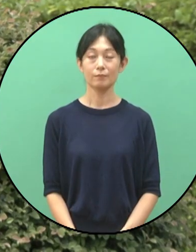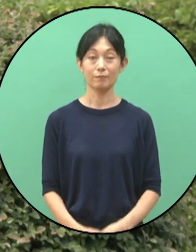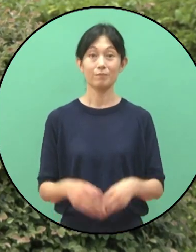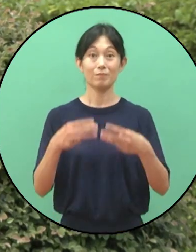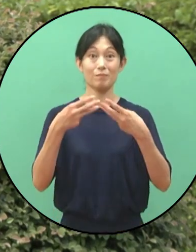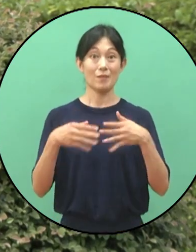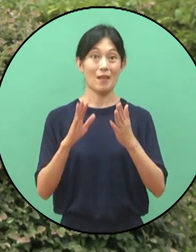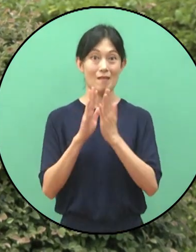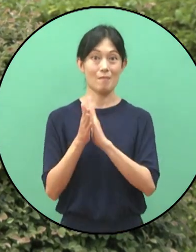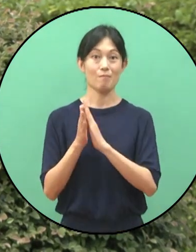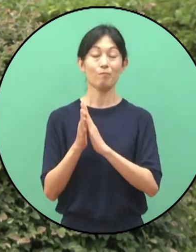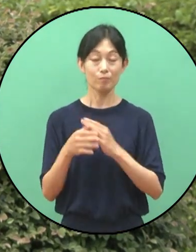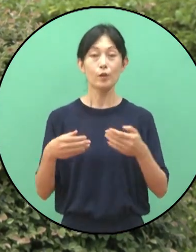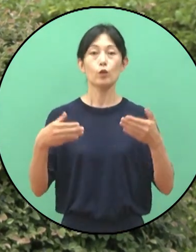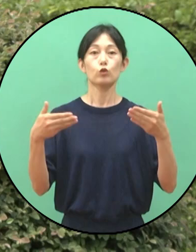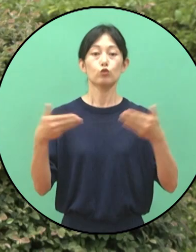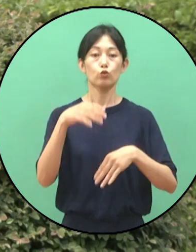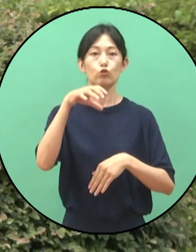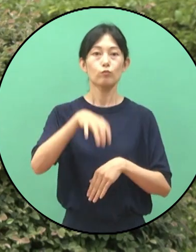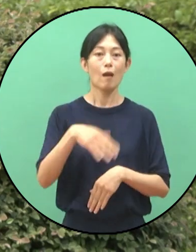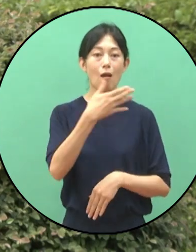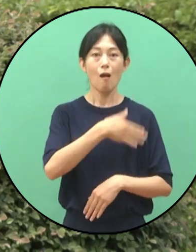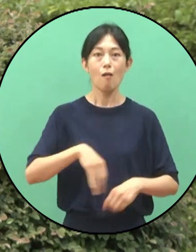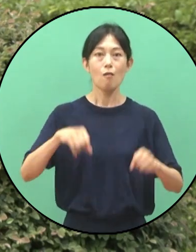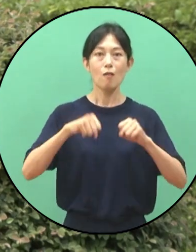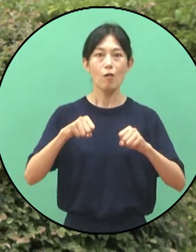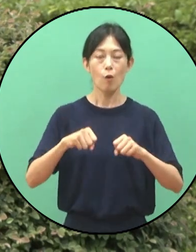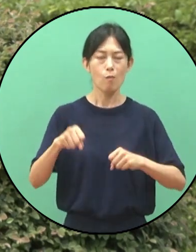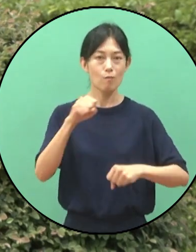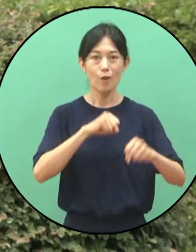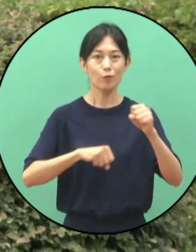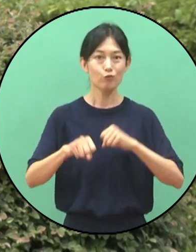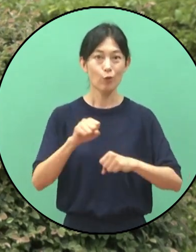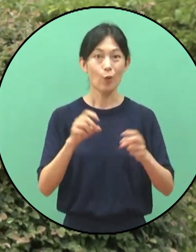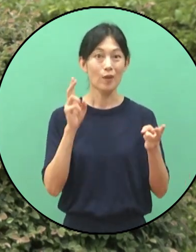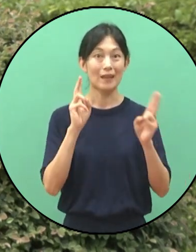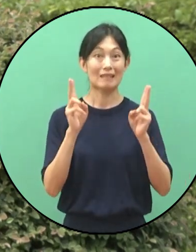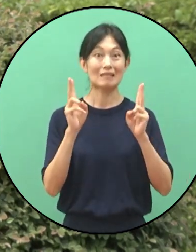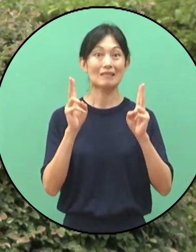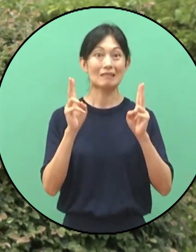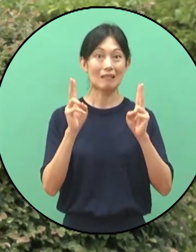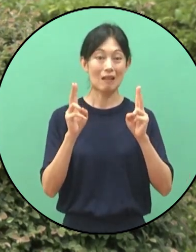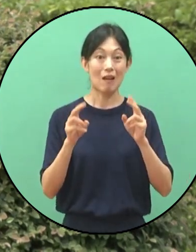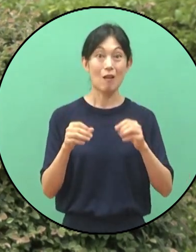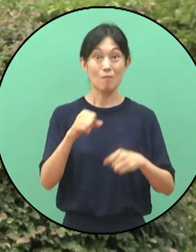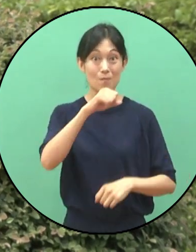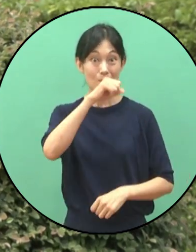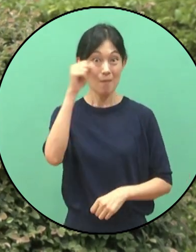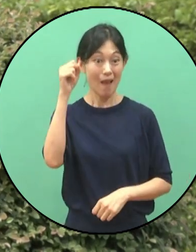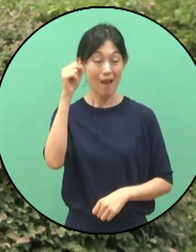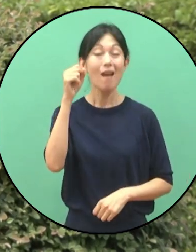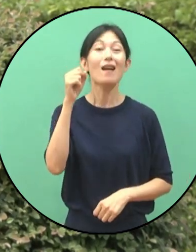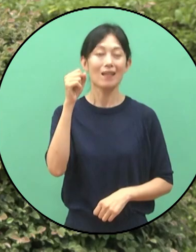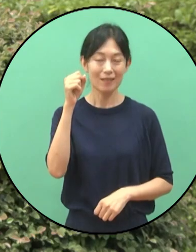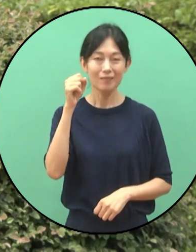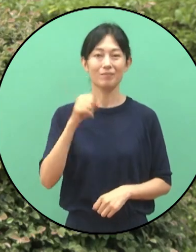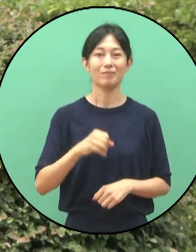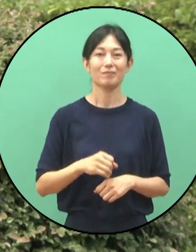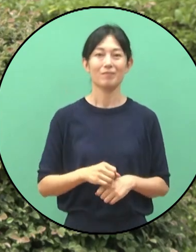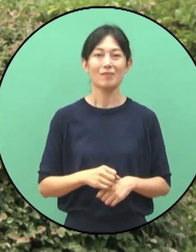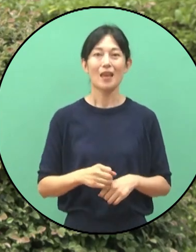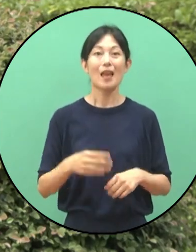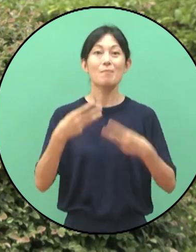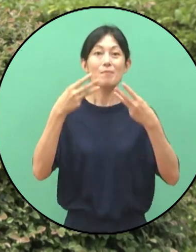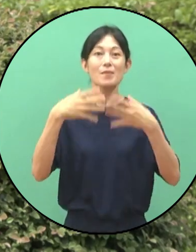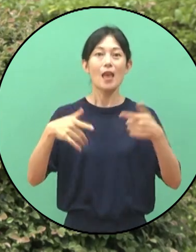県では職場での健康づくりに積極的に取り組み、健康経営を実践している企業を三重とこあ